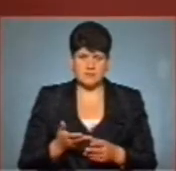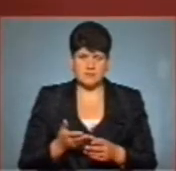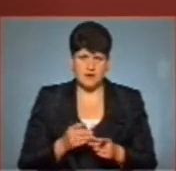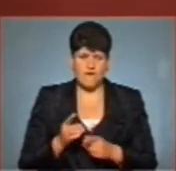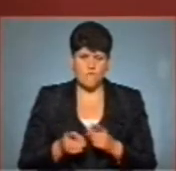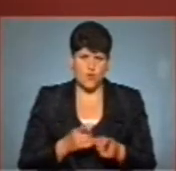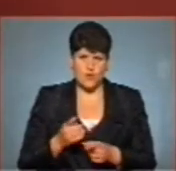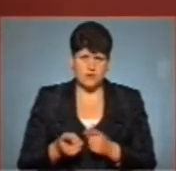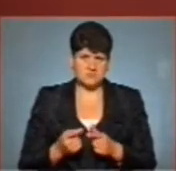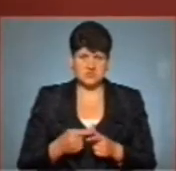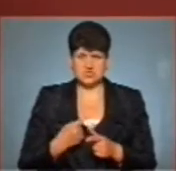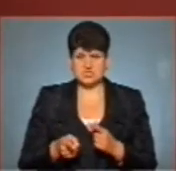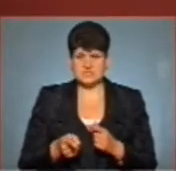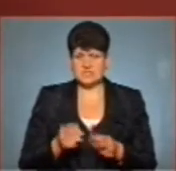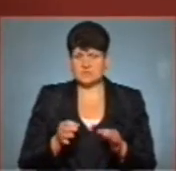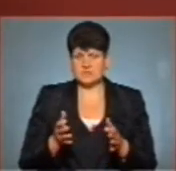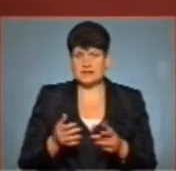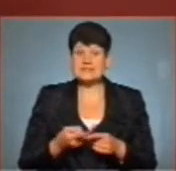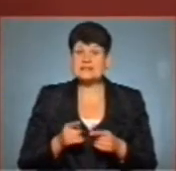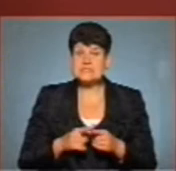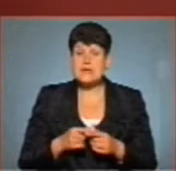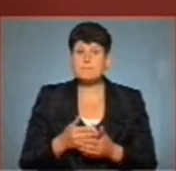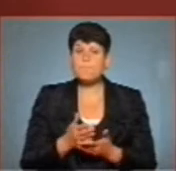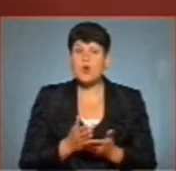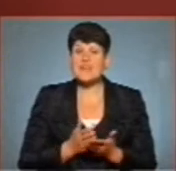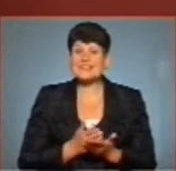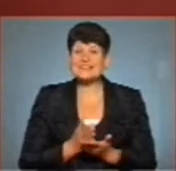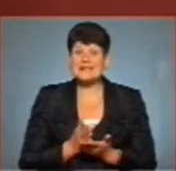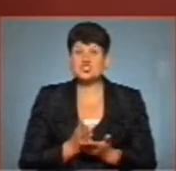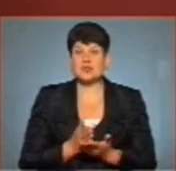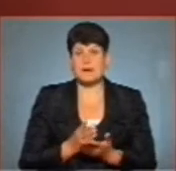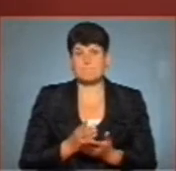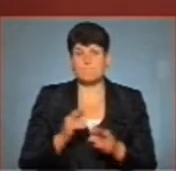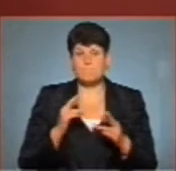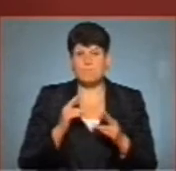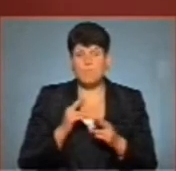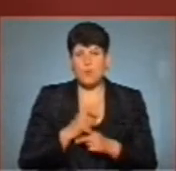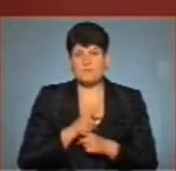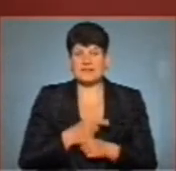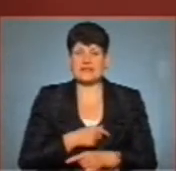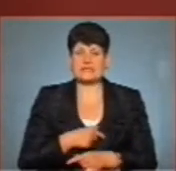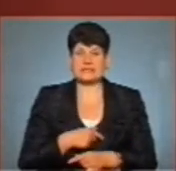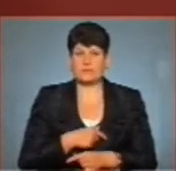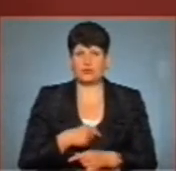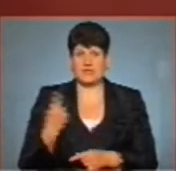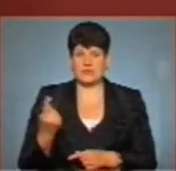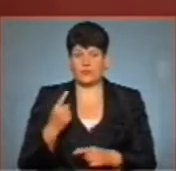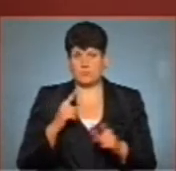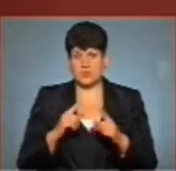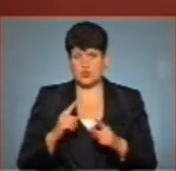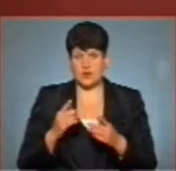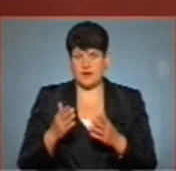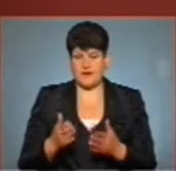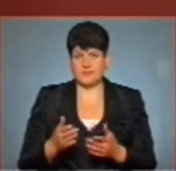чи це природній хід? Це політична помилка, на мою думку, депутатів обласної ради. І